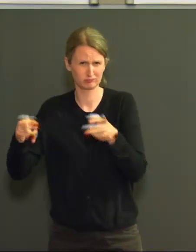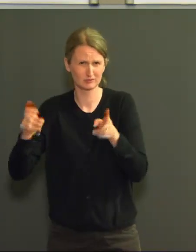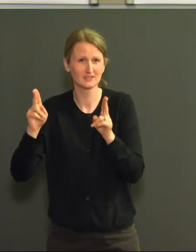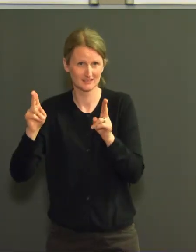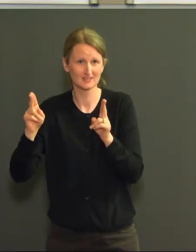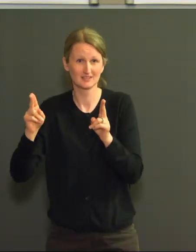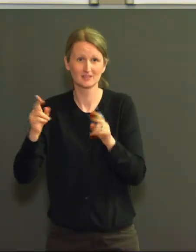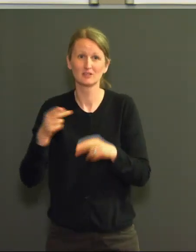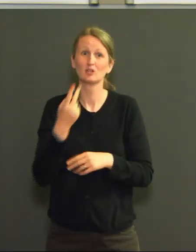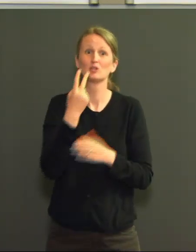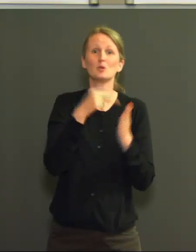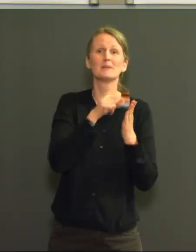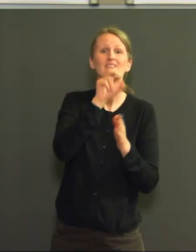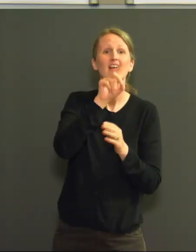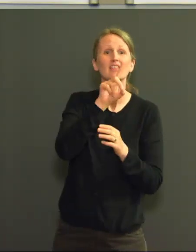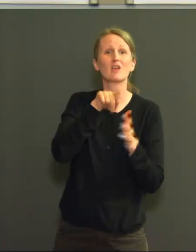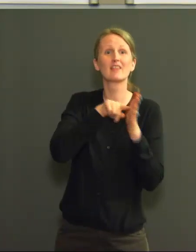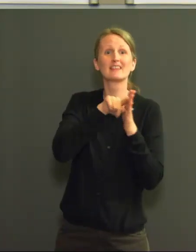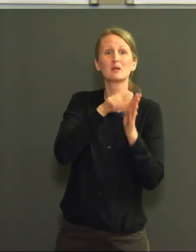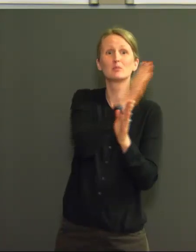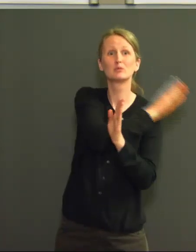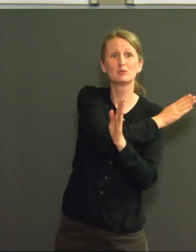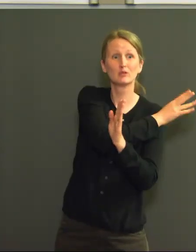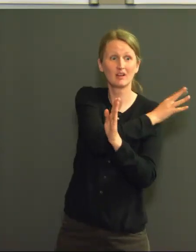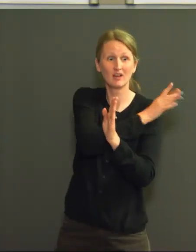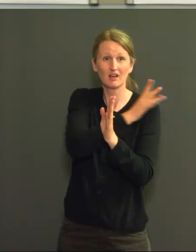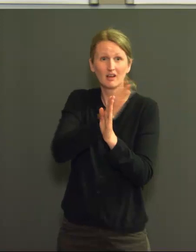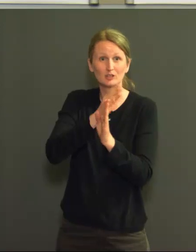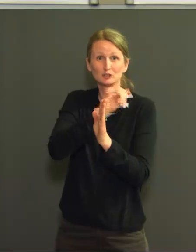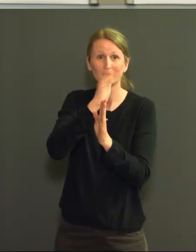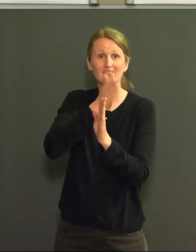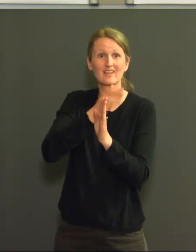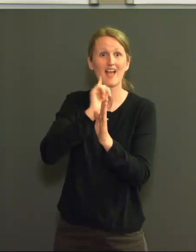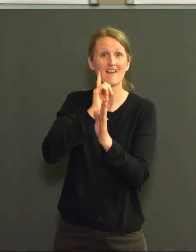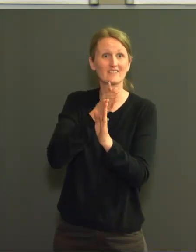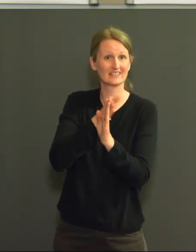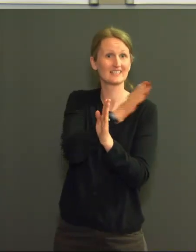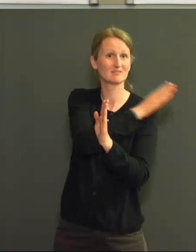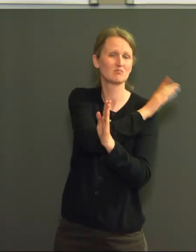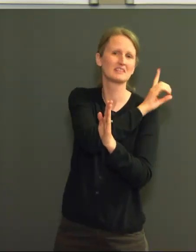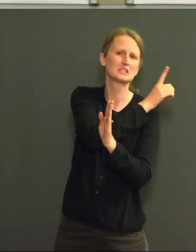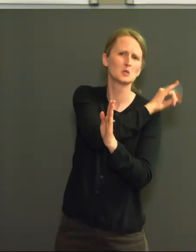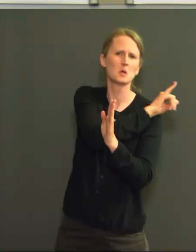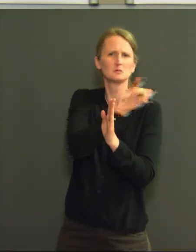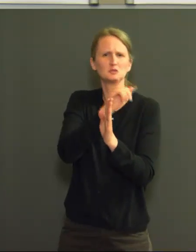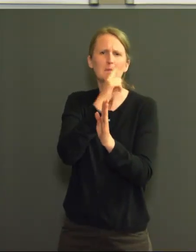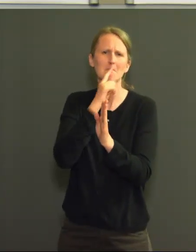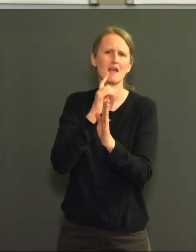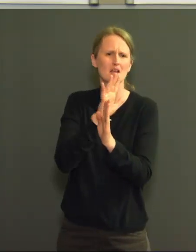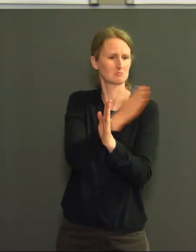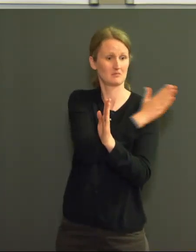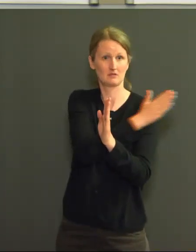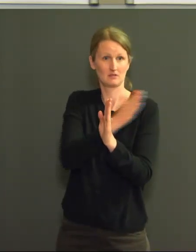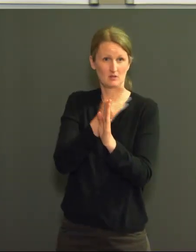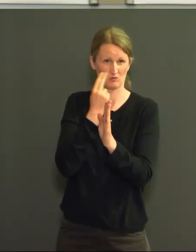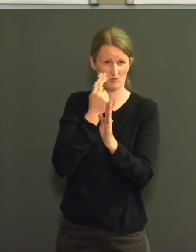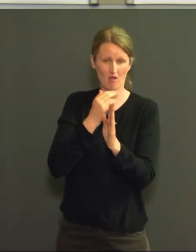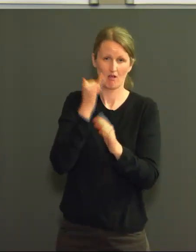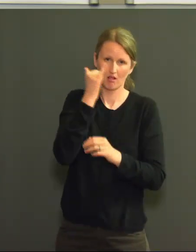fin décembre à mars, pour atteindre les 2 premiers millions de doses administrées.